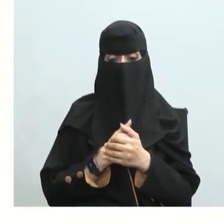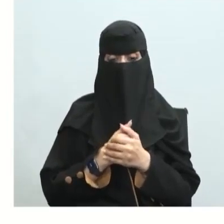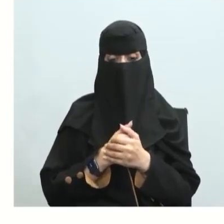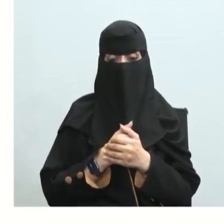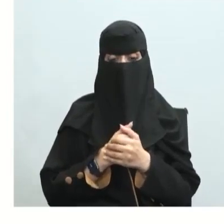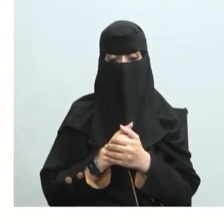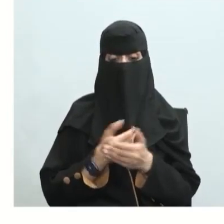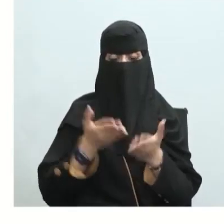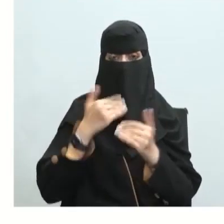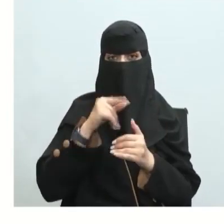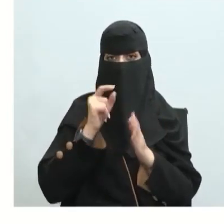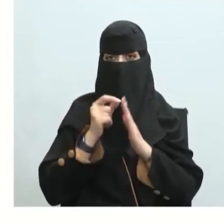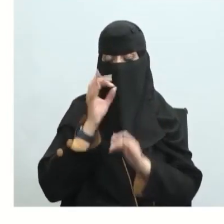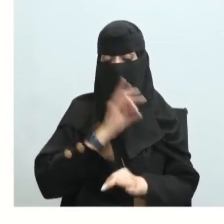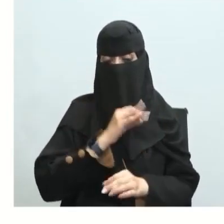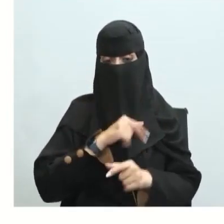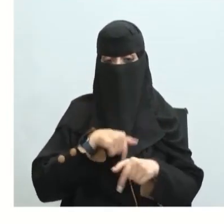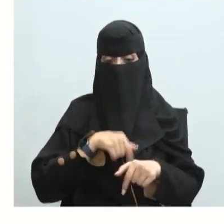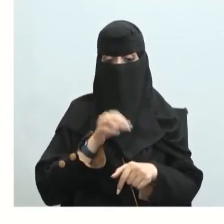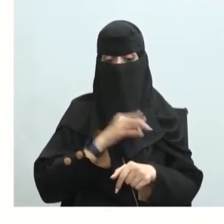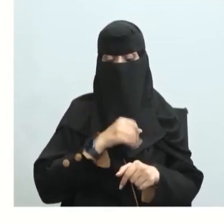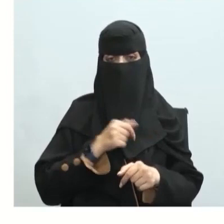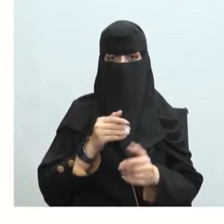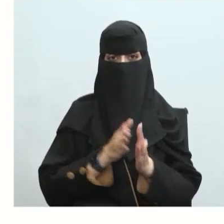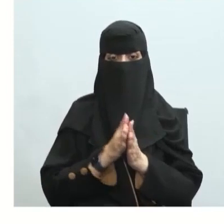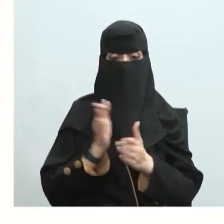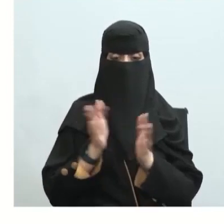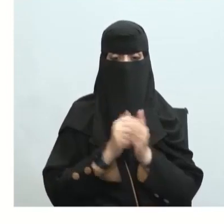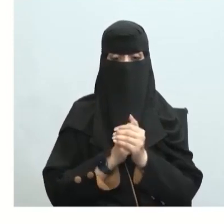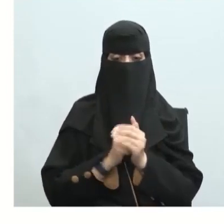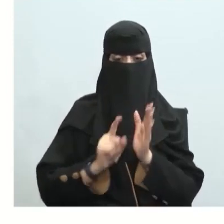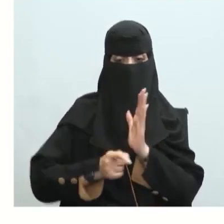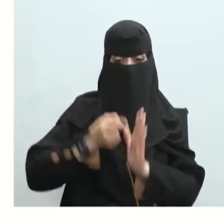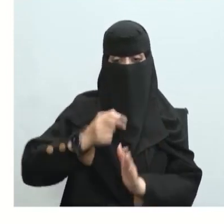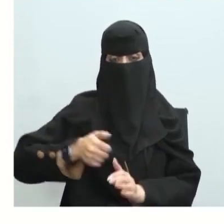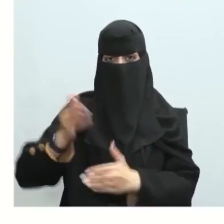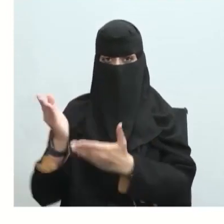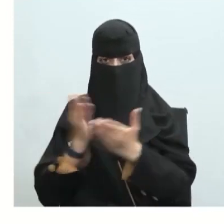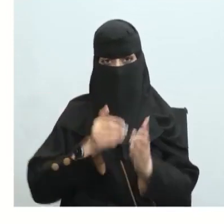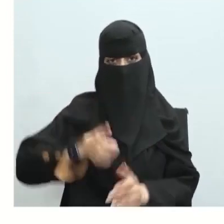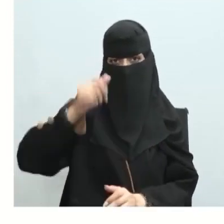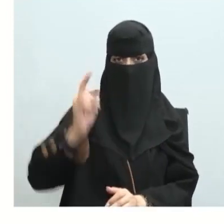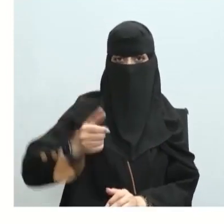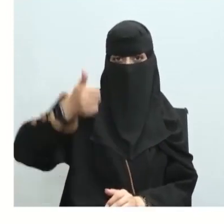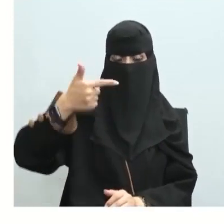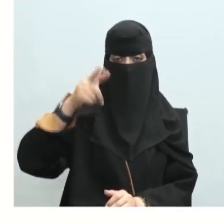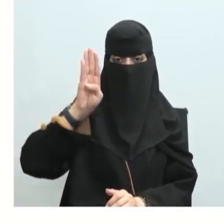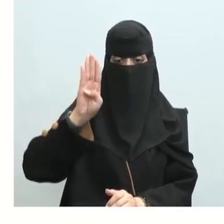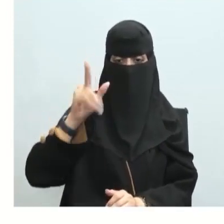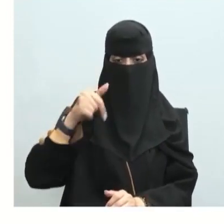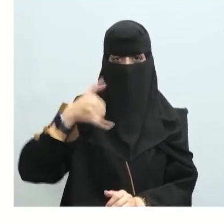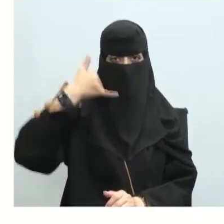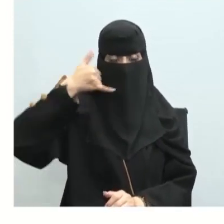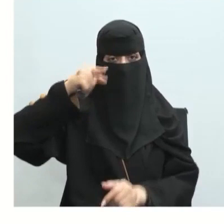لاحظ الفاظ وصفيه توسيع دائره الدفع الفائده نعيد تقدم اراء كول العديد من الخدمات الاضافيه هنا